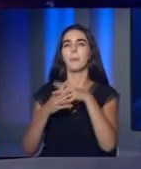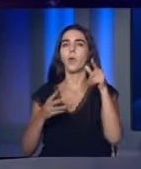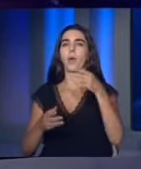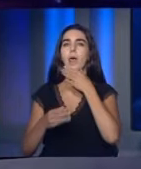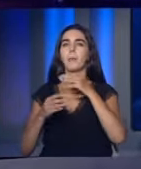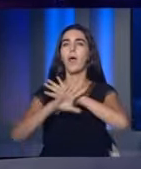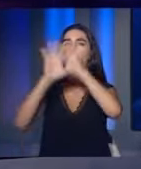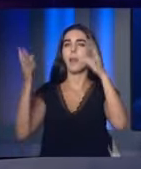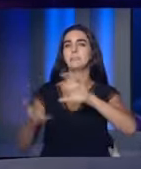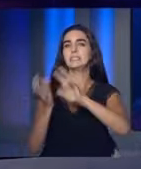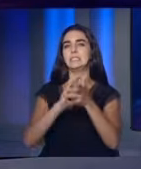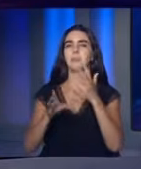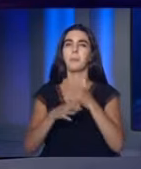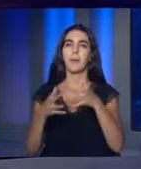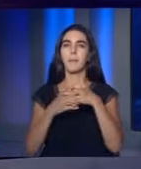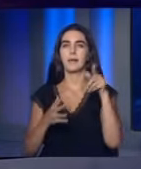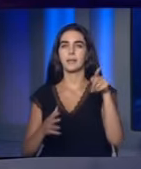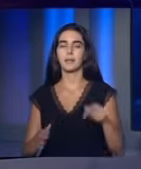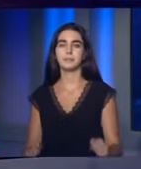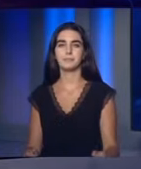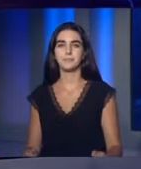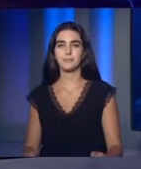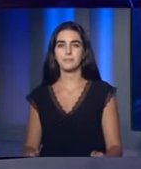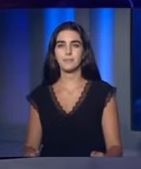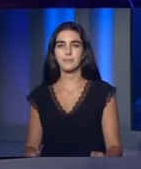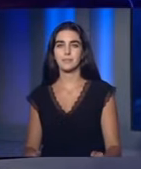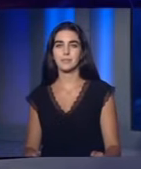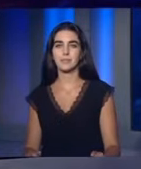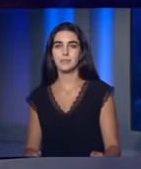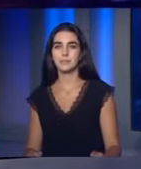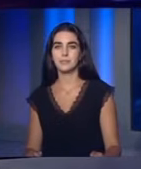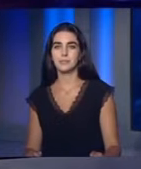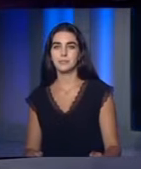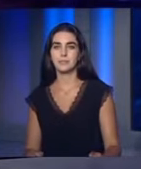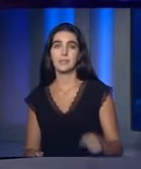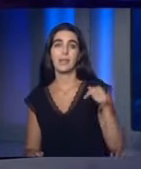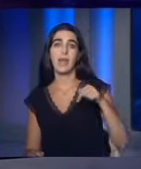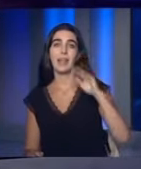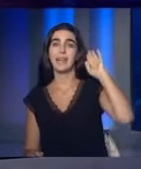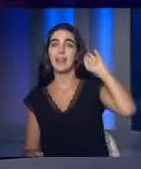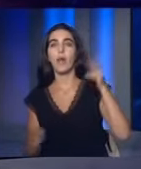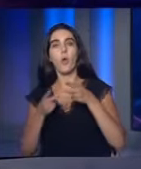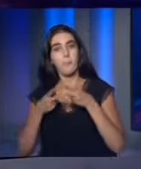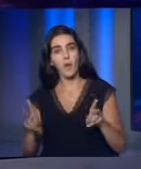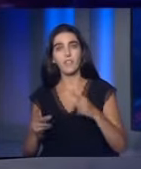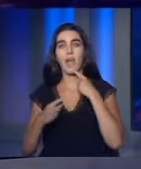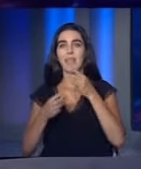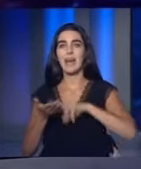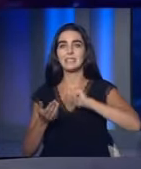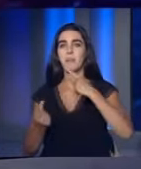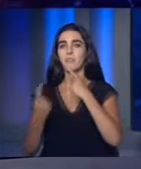يكون بديلا للهيمنة الأمريكية على شؤون العالم. إذا نتنياهو يوافق على إرسال مفاوضين